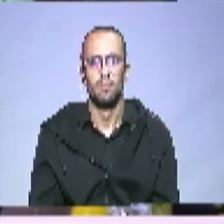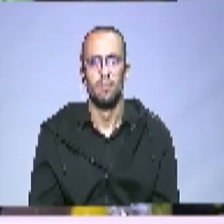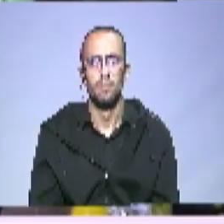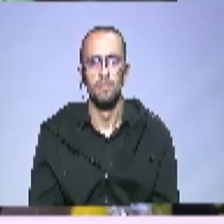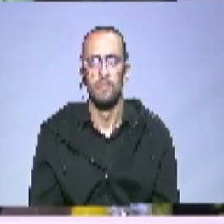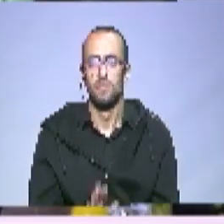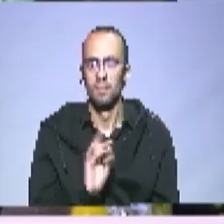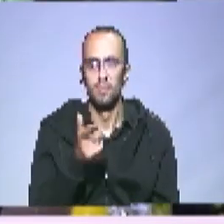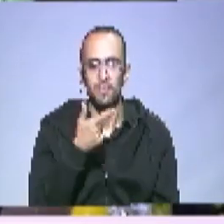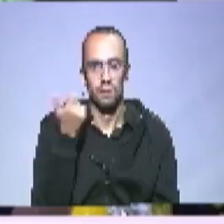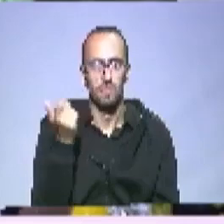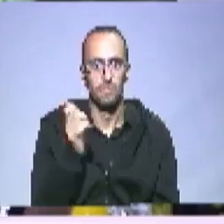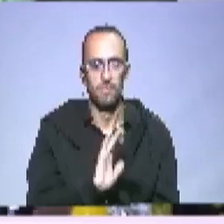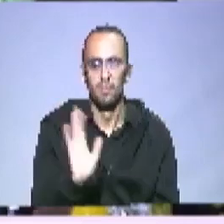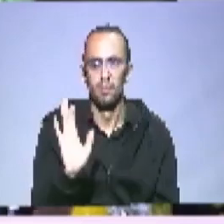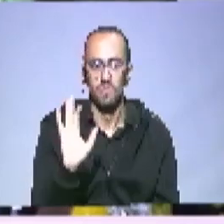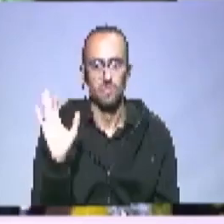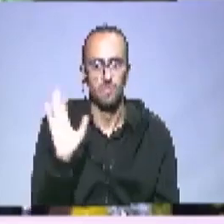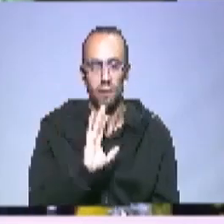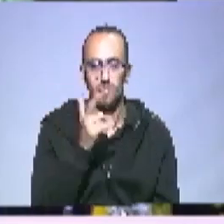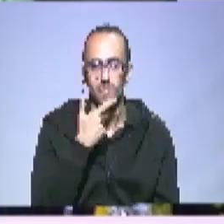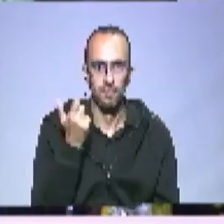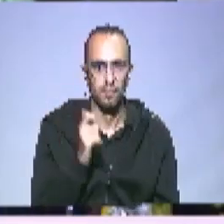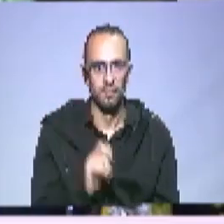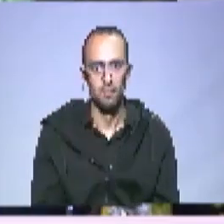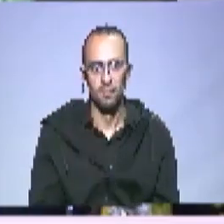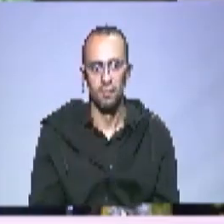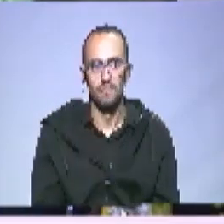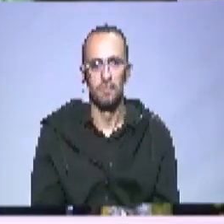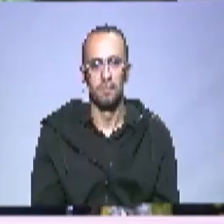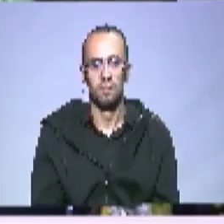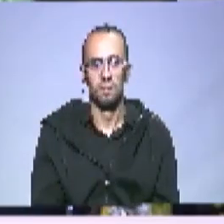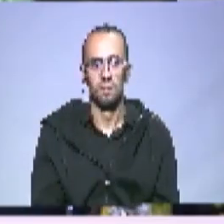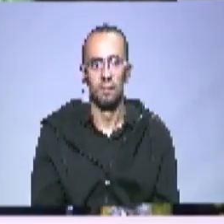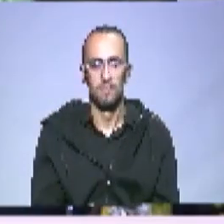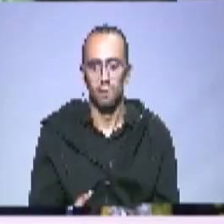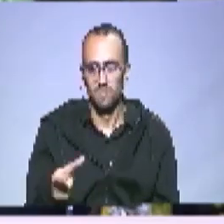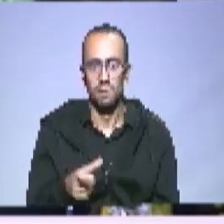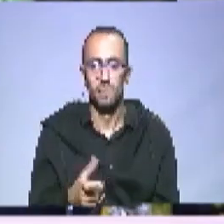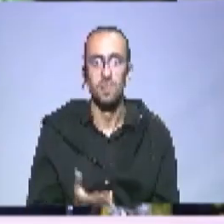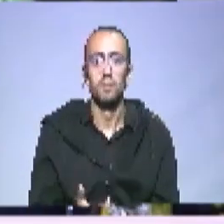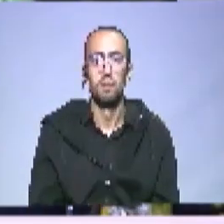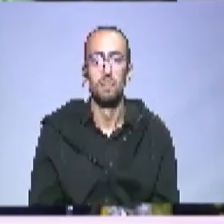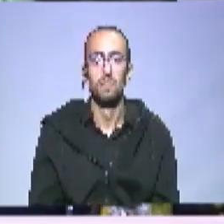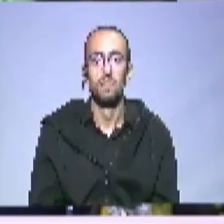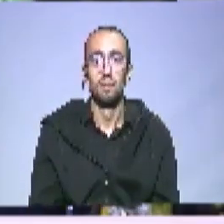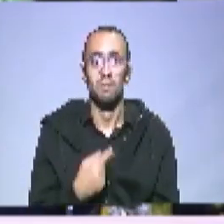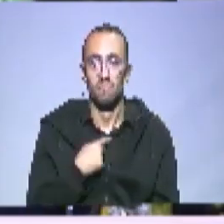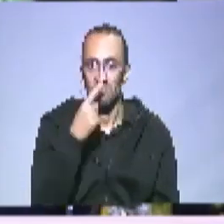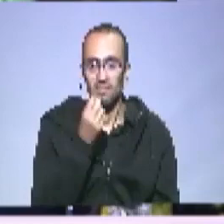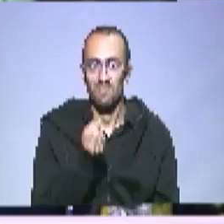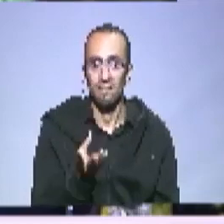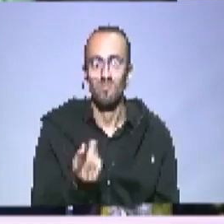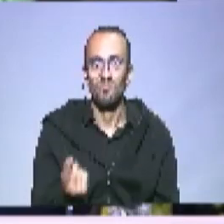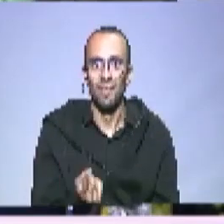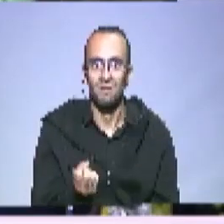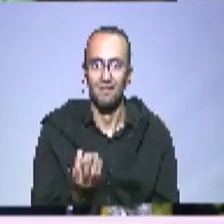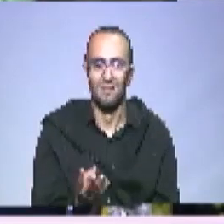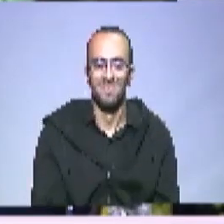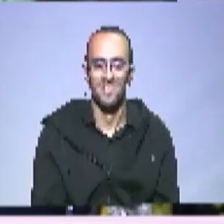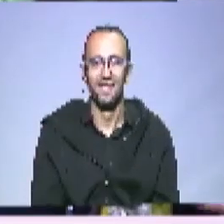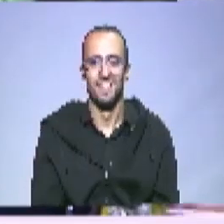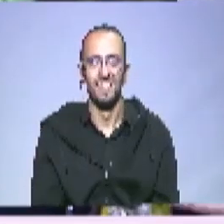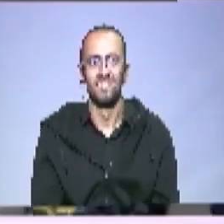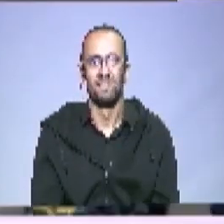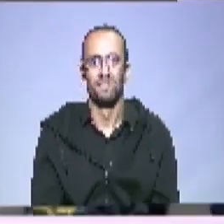الملوخيه دي رائعه جدا يعني. جدا يعني بحبها قوي. طب دايبها جنبي ليه؟ مش خلصت؟ عشان تشم الريحه، عشان اجوعك. طيب